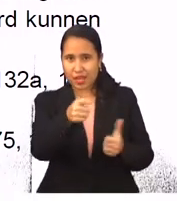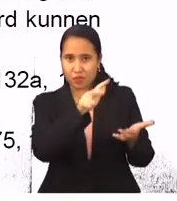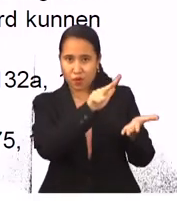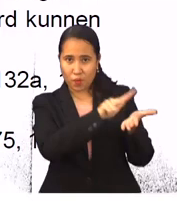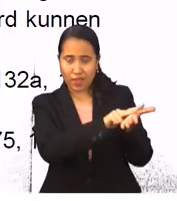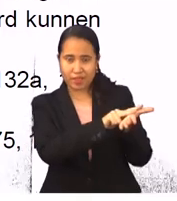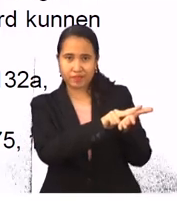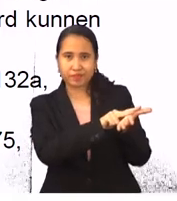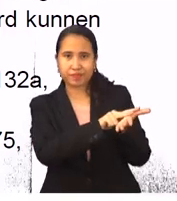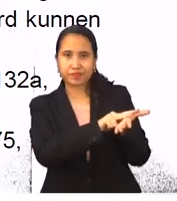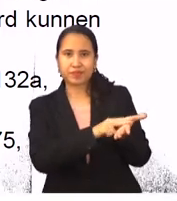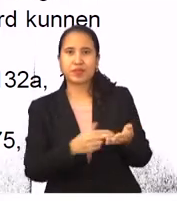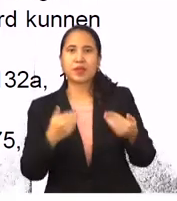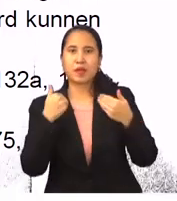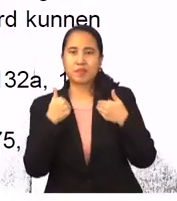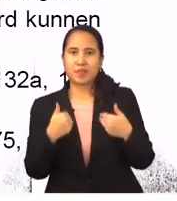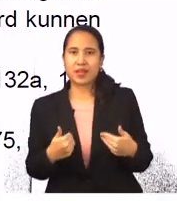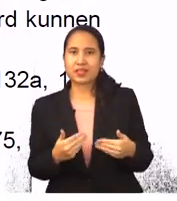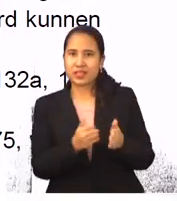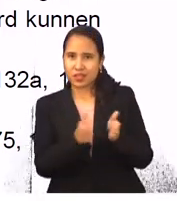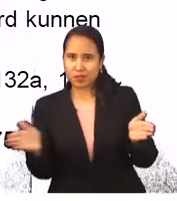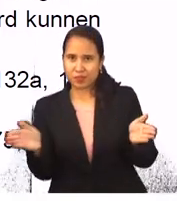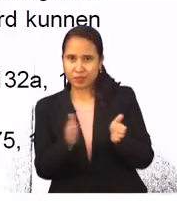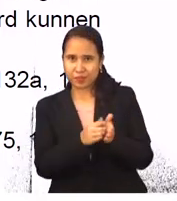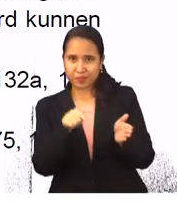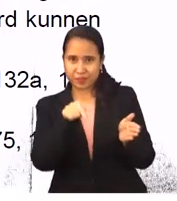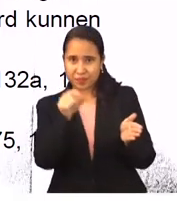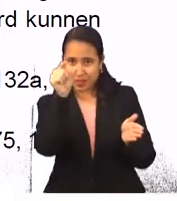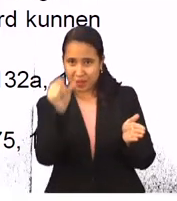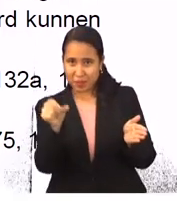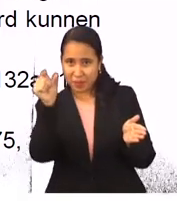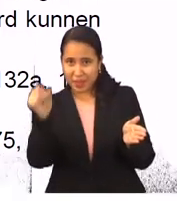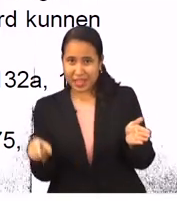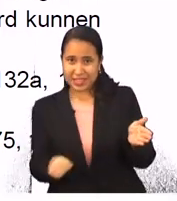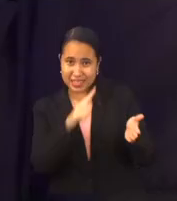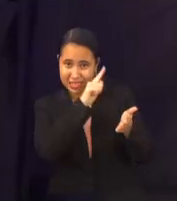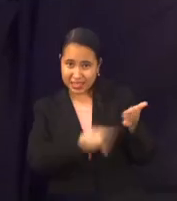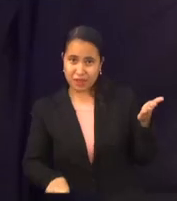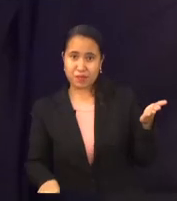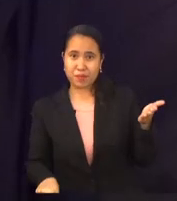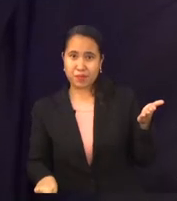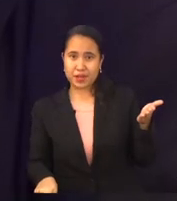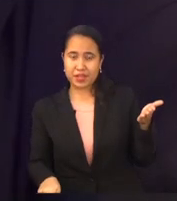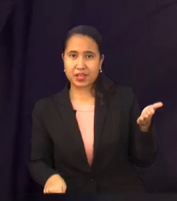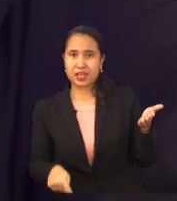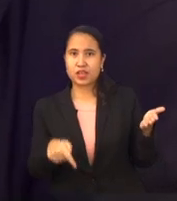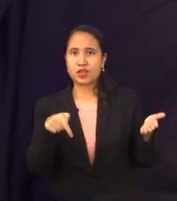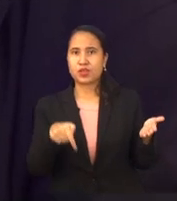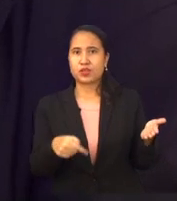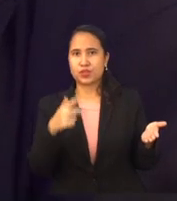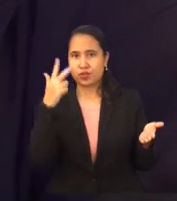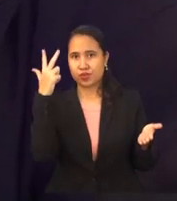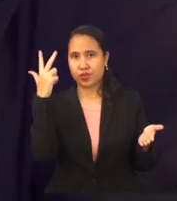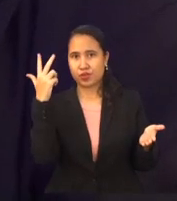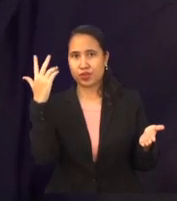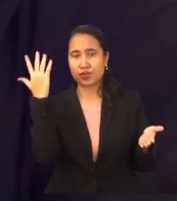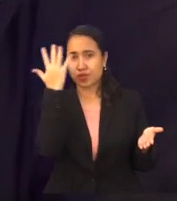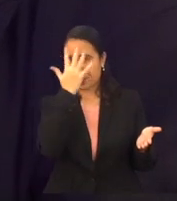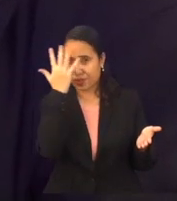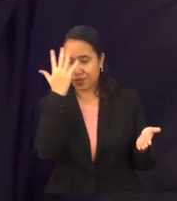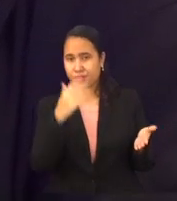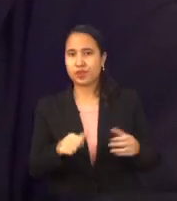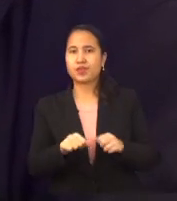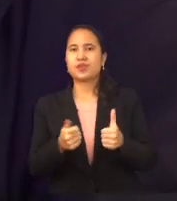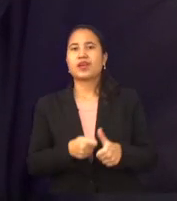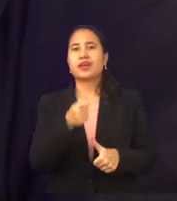aan degenen die in genoemde periode strafbare feiten hebben gepleegd die gecategoriseerd kunnen worden in A. Misdrijven